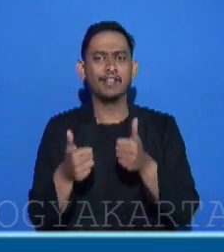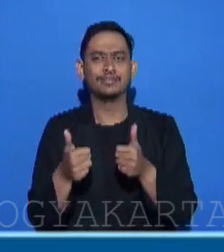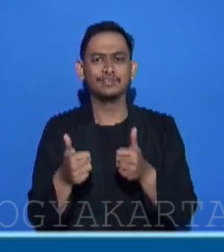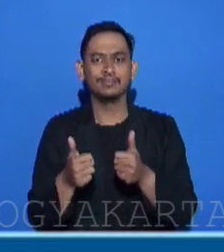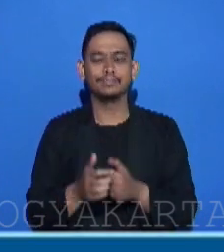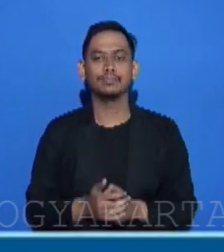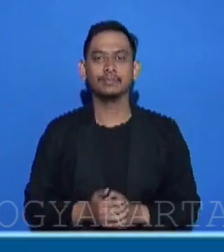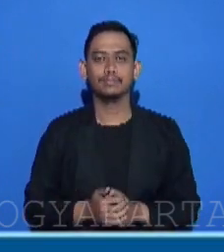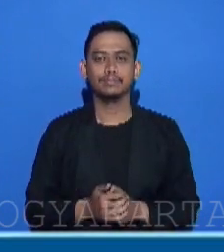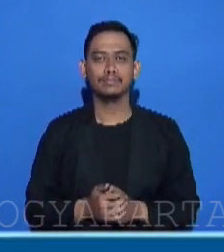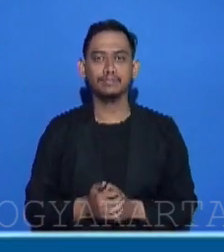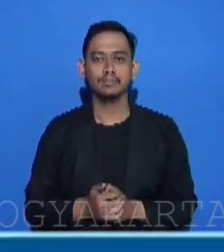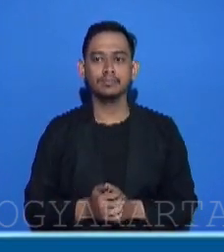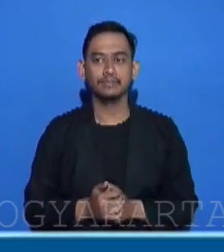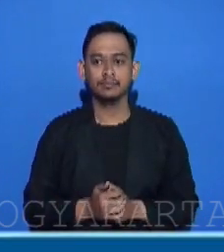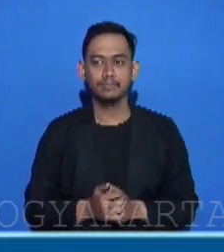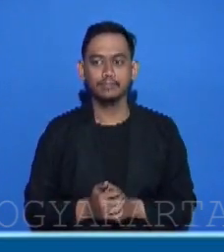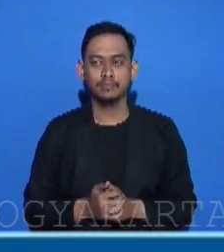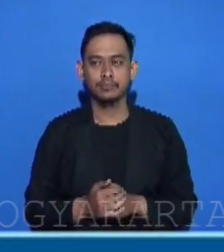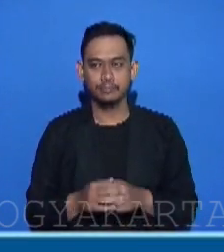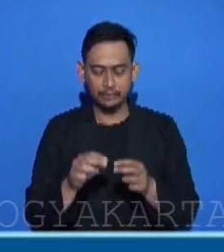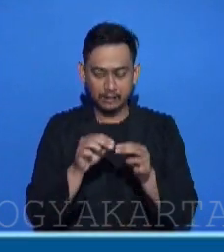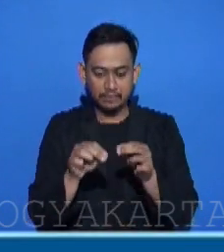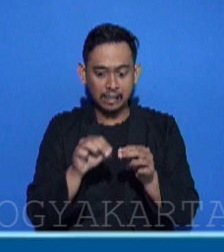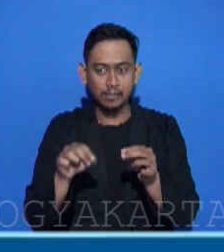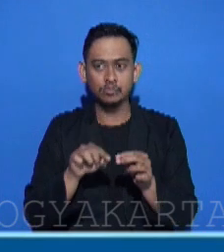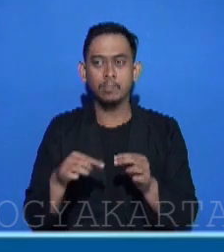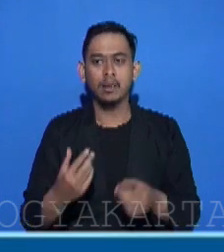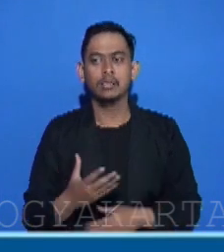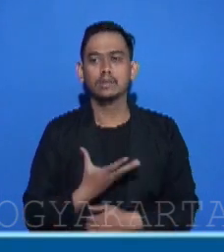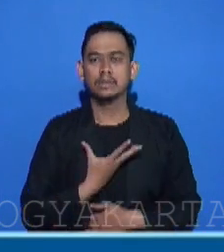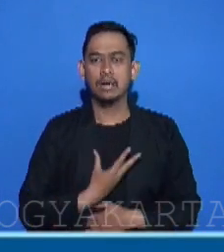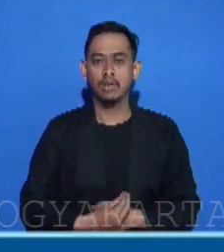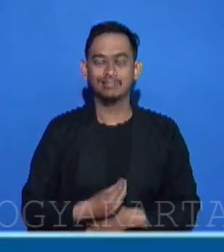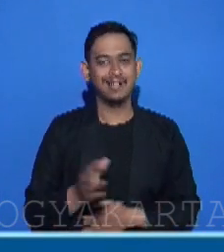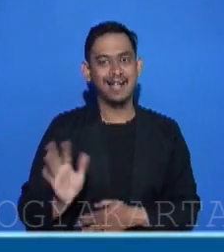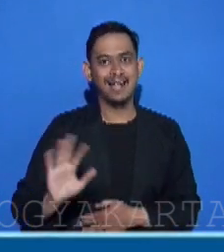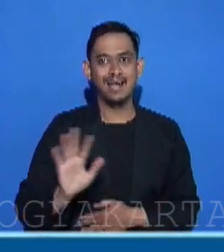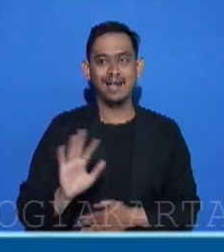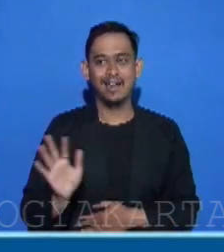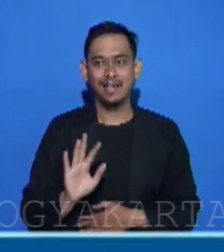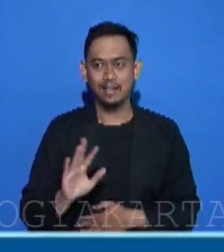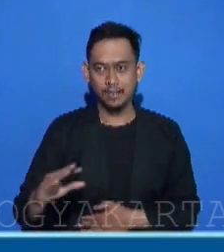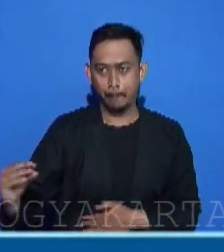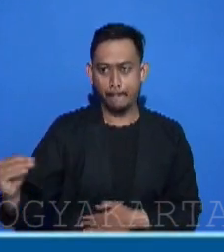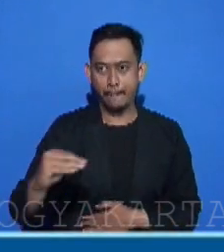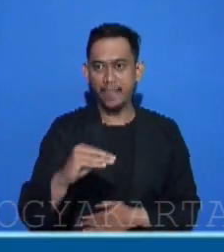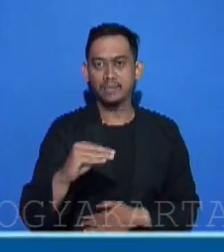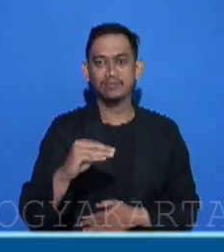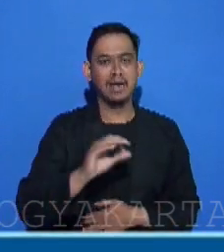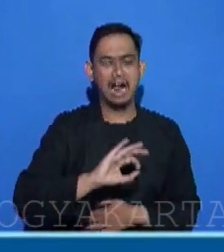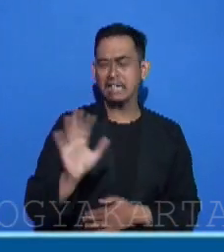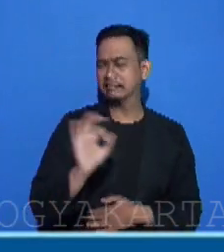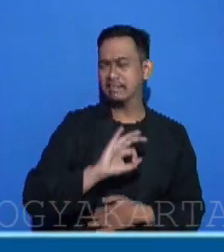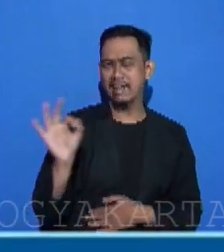lan dangsulipun mboten ngecewani awit nggih mboten wonten serangan tikus. Pramila menika